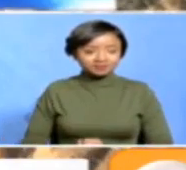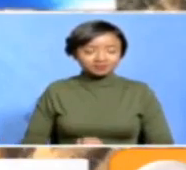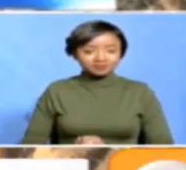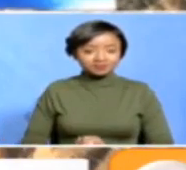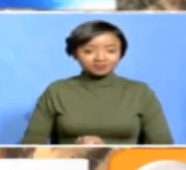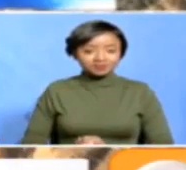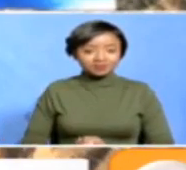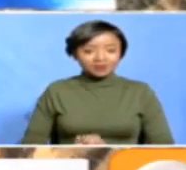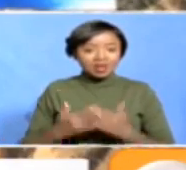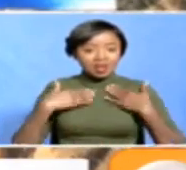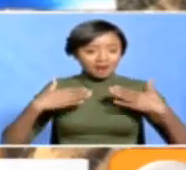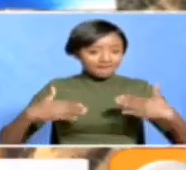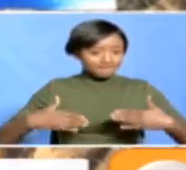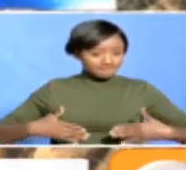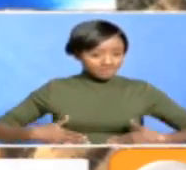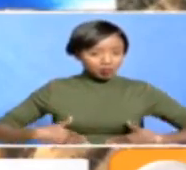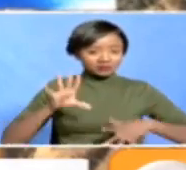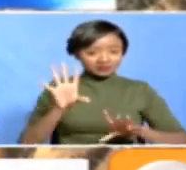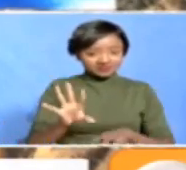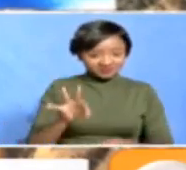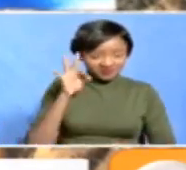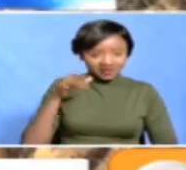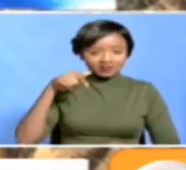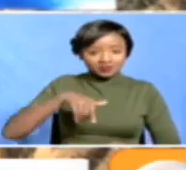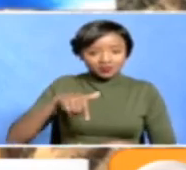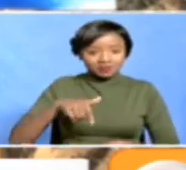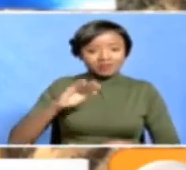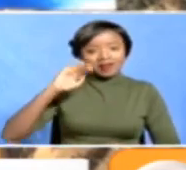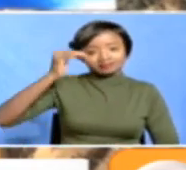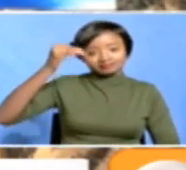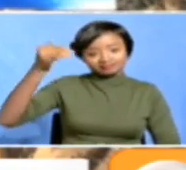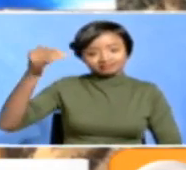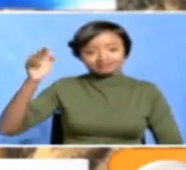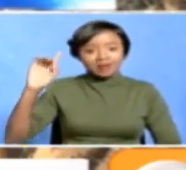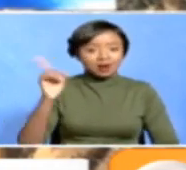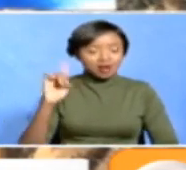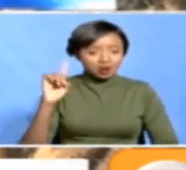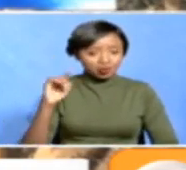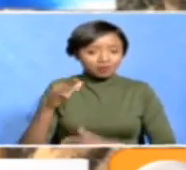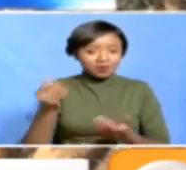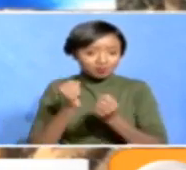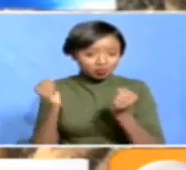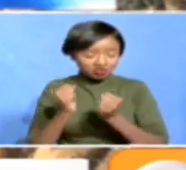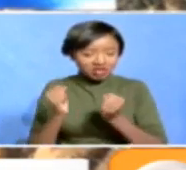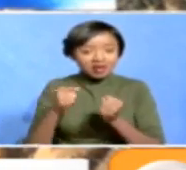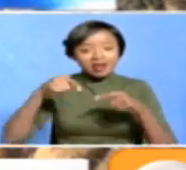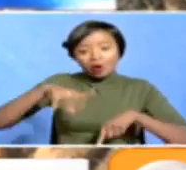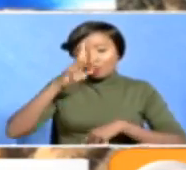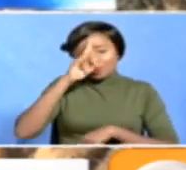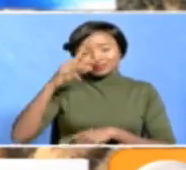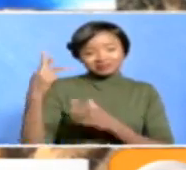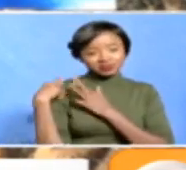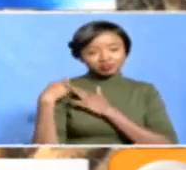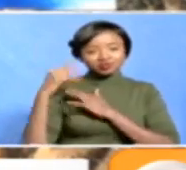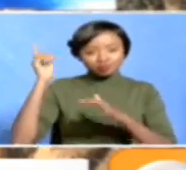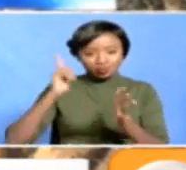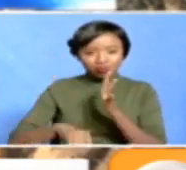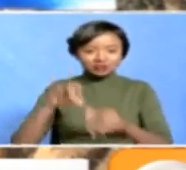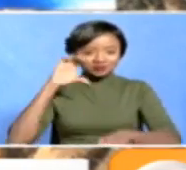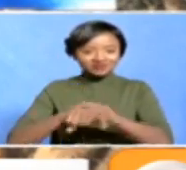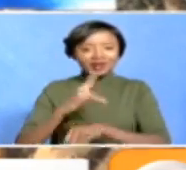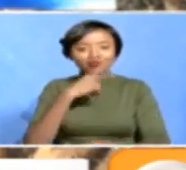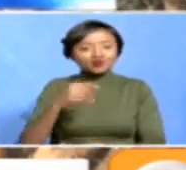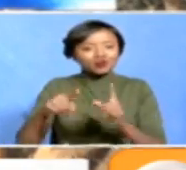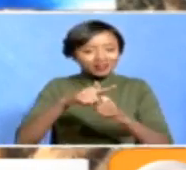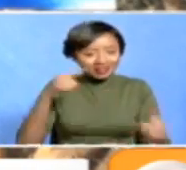ukiwa umetambuliwa katika hifadhi ya Maiti ya City hapa jijini Nairobi, sasa maafisa wa polisi wana kibarua cha kutambua ni nani aliyemuua na ni